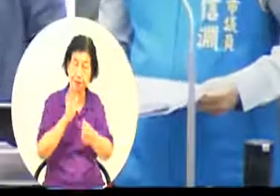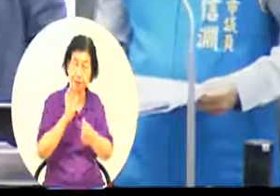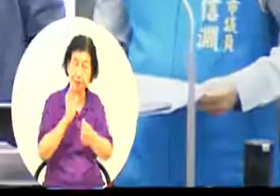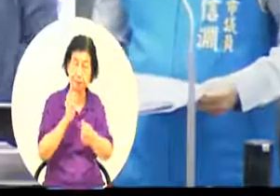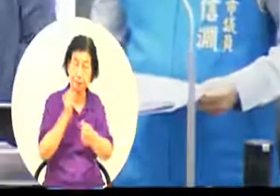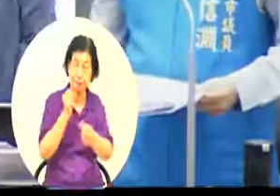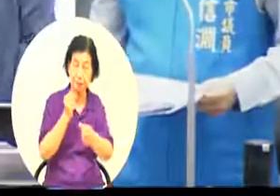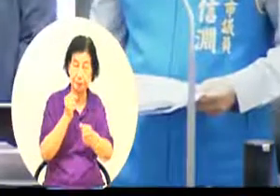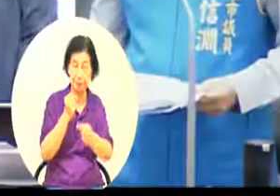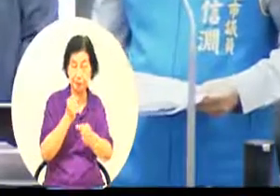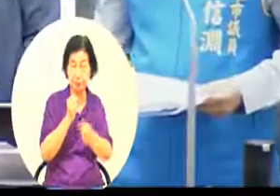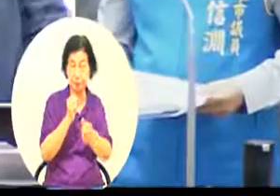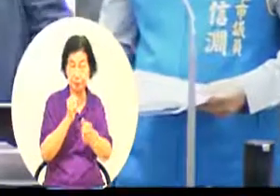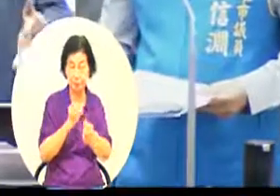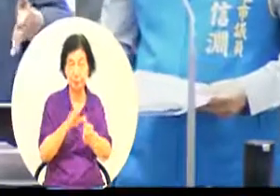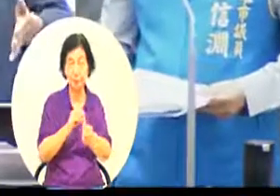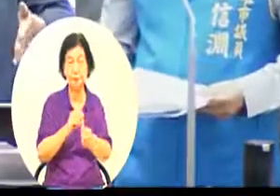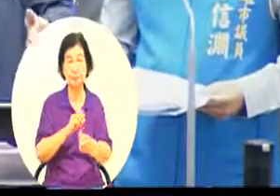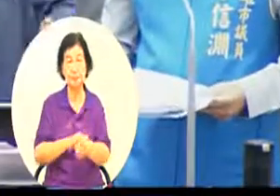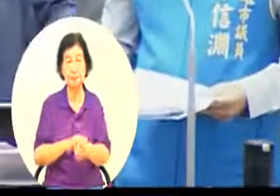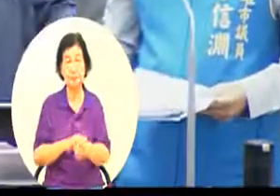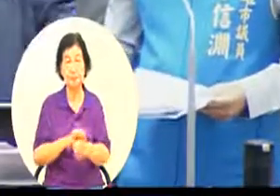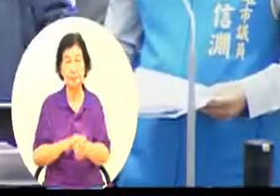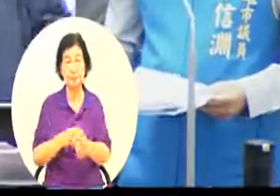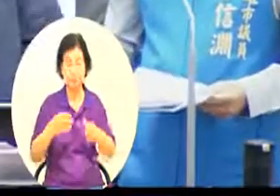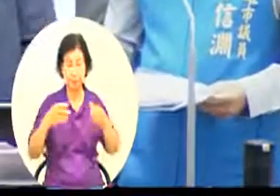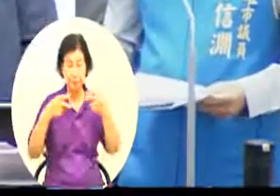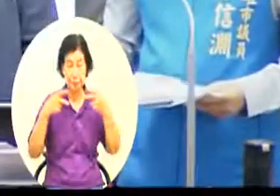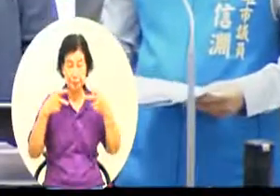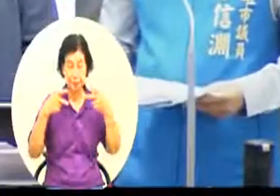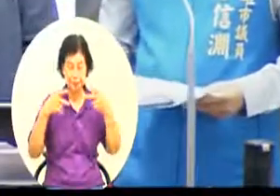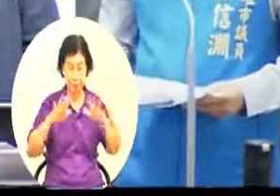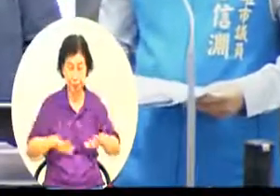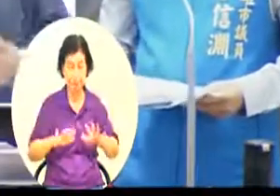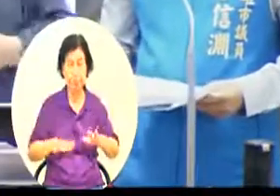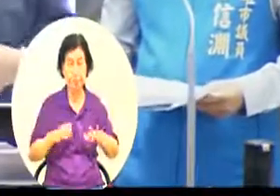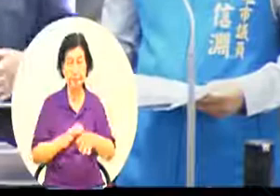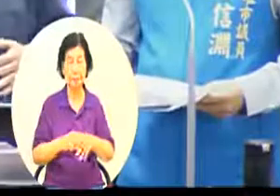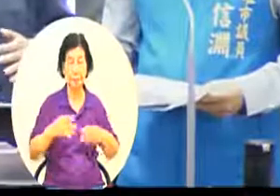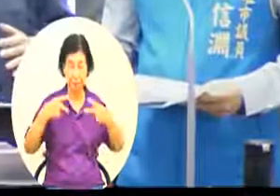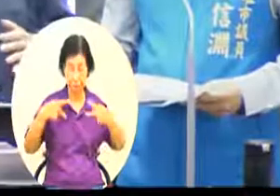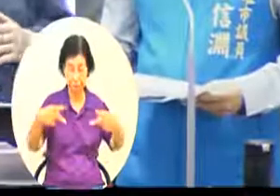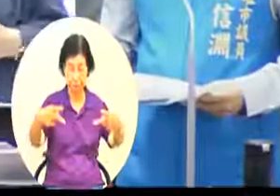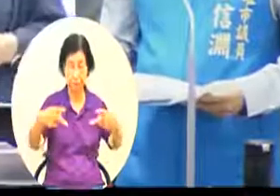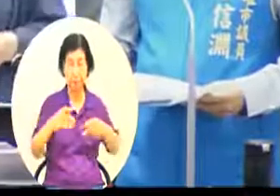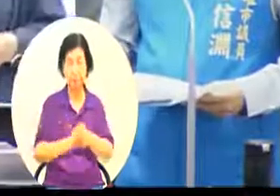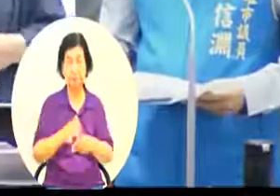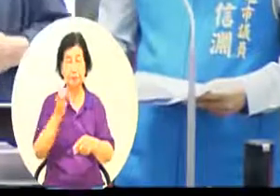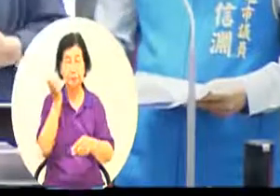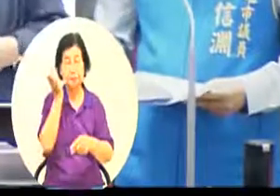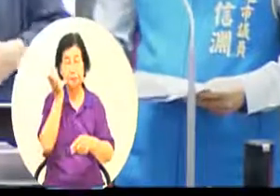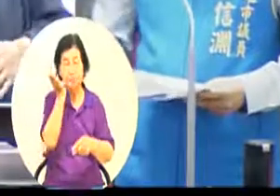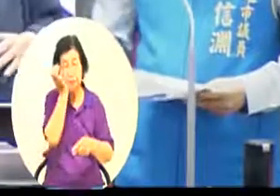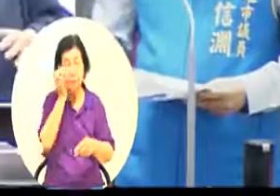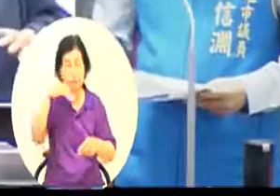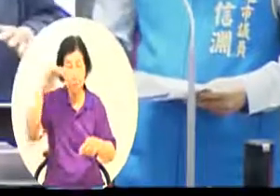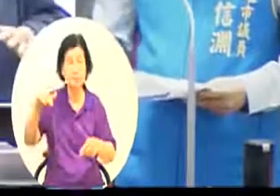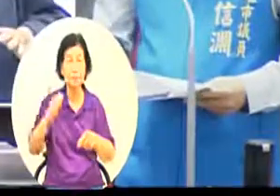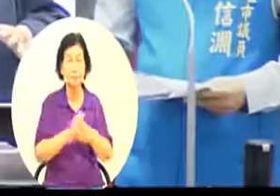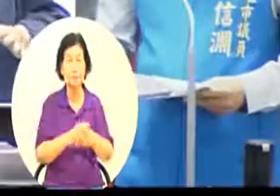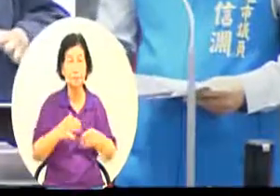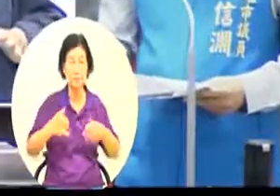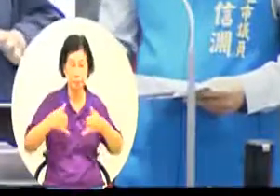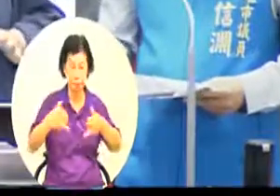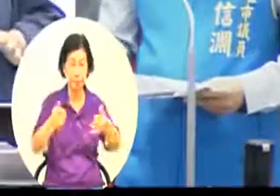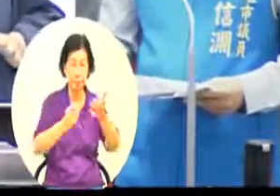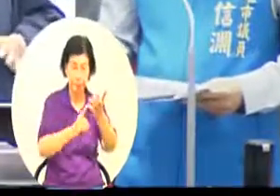甲捷运，吼，伫工山延伸到罗定，伫真希望这个前瞻计划